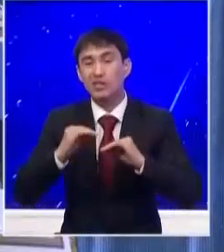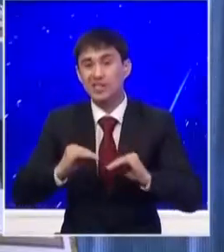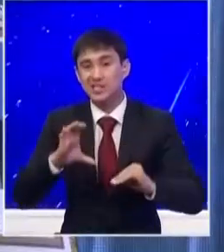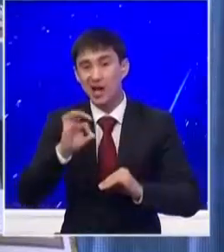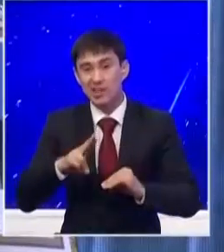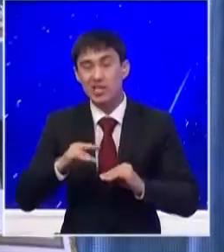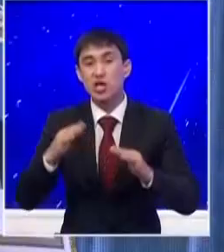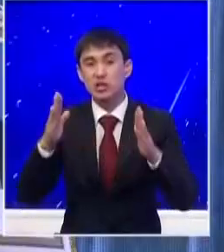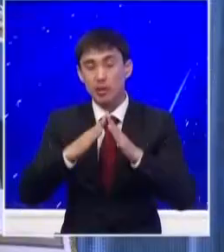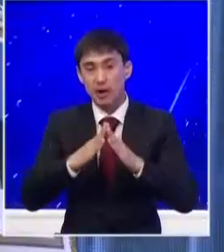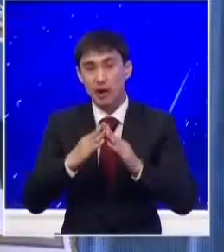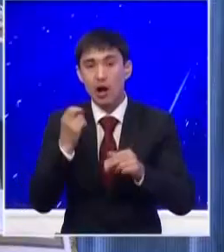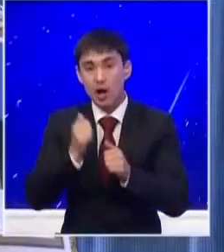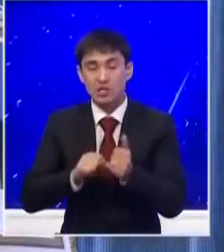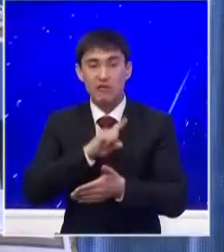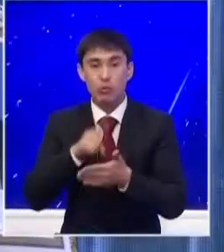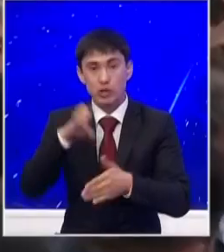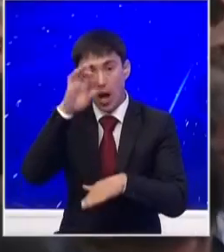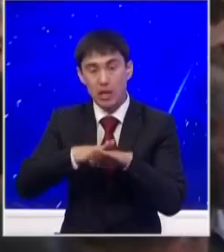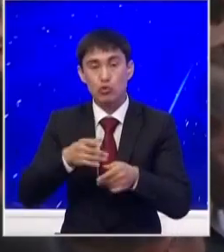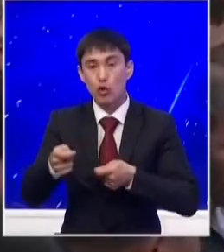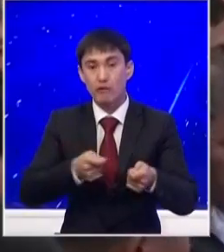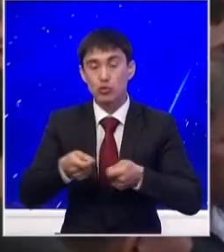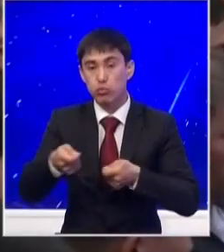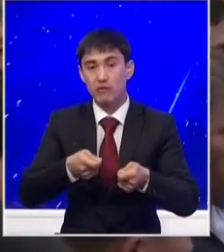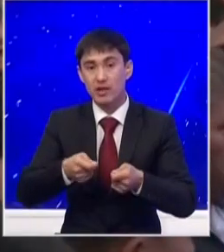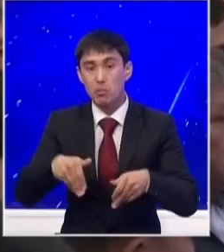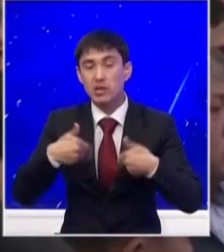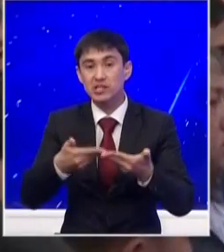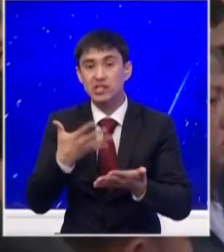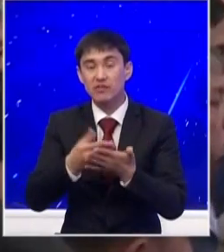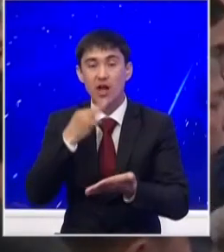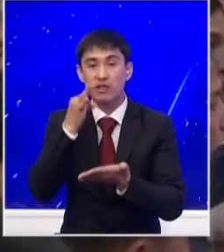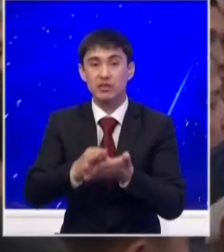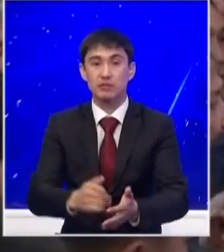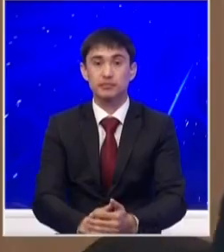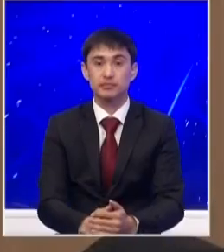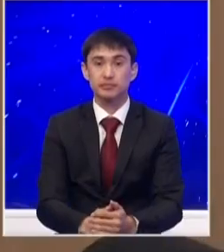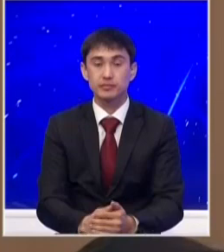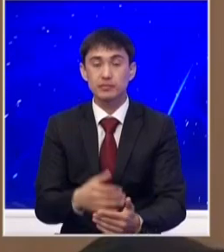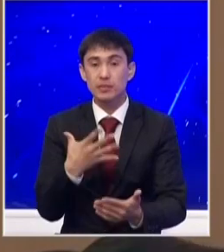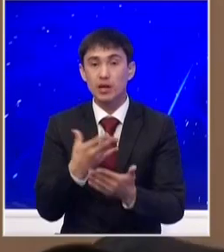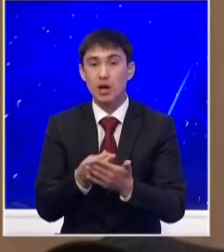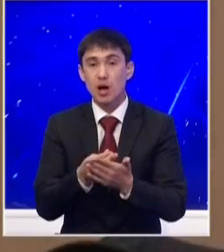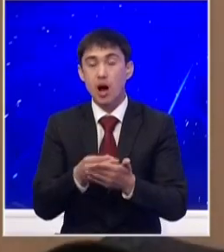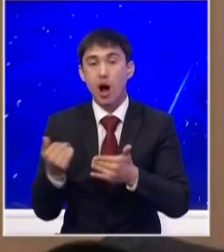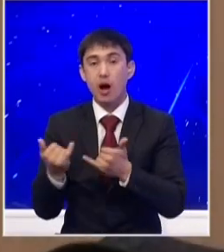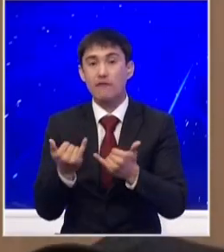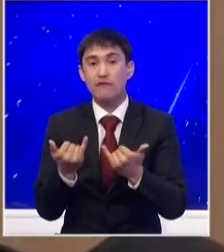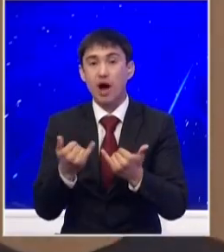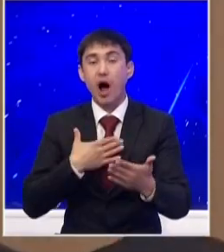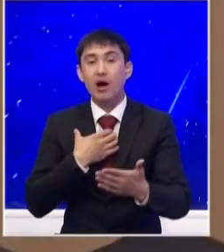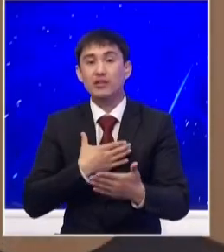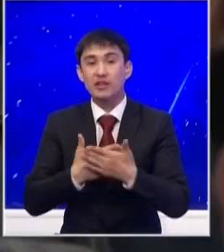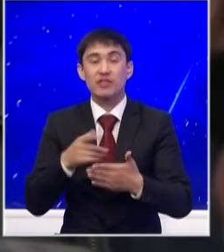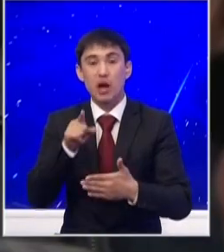садах и жилых домах на каждый вопрос Аким и руководители управления предоставили развернутые ответы в свою очередь оказалось весьма